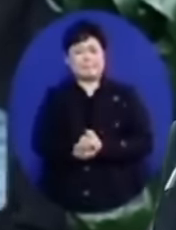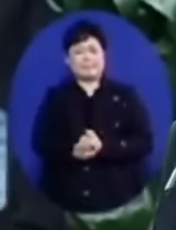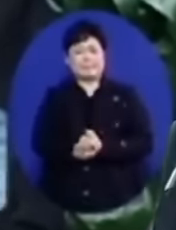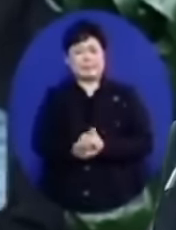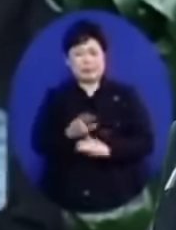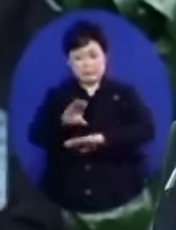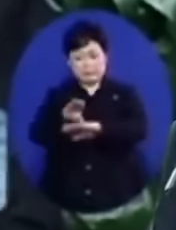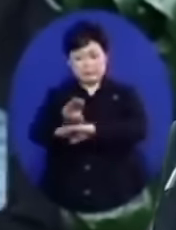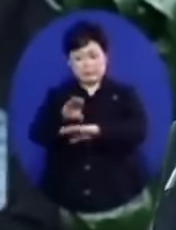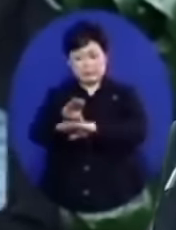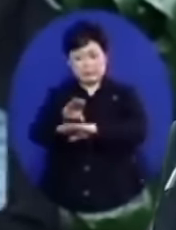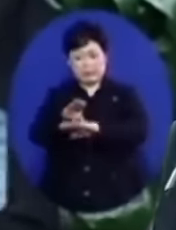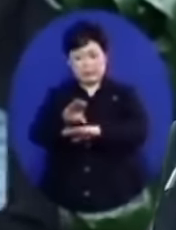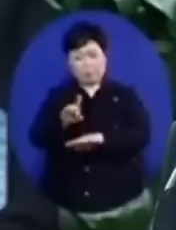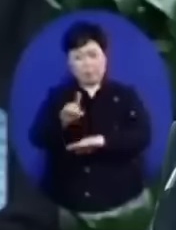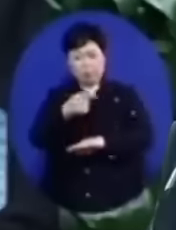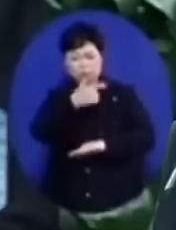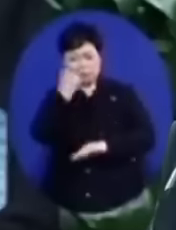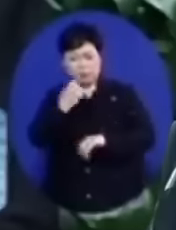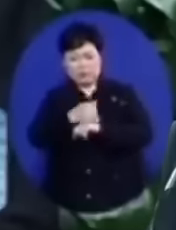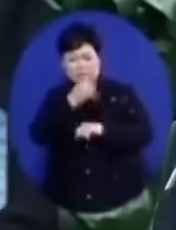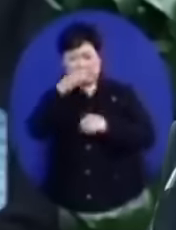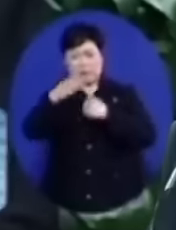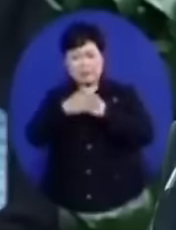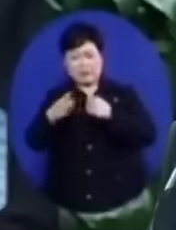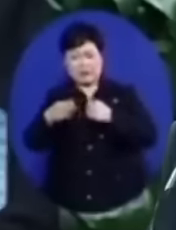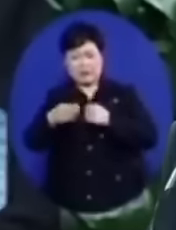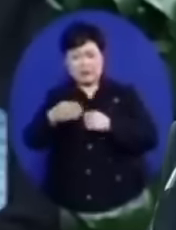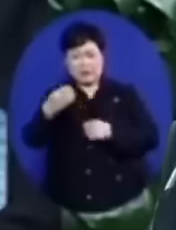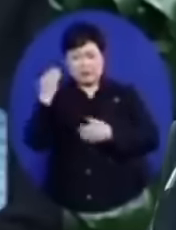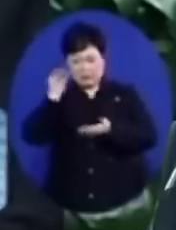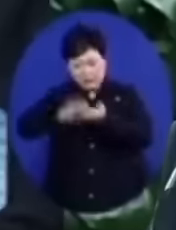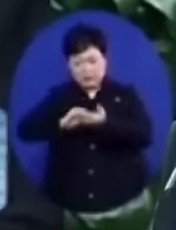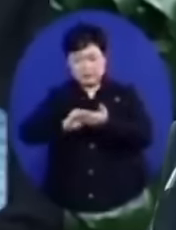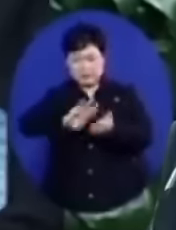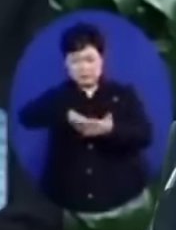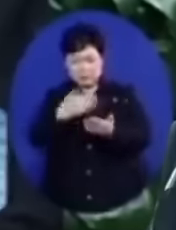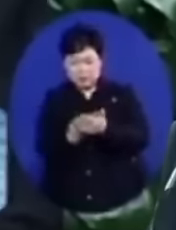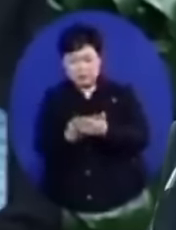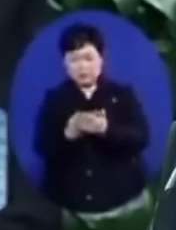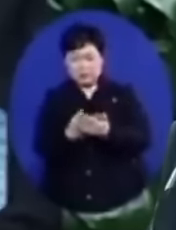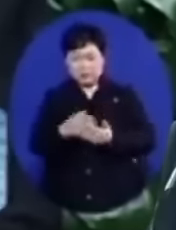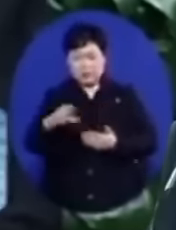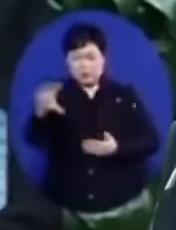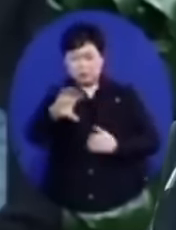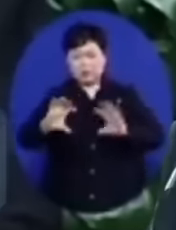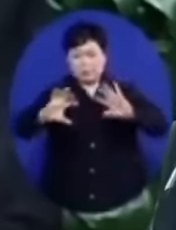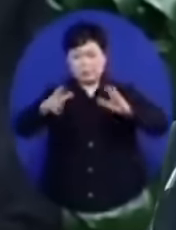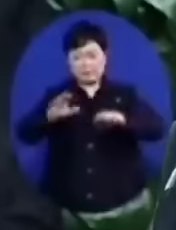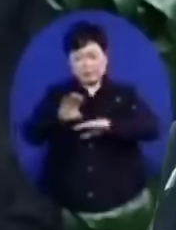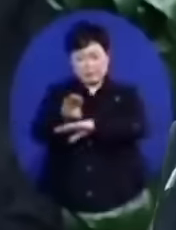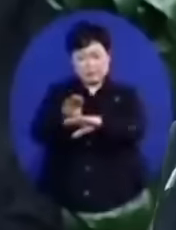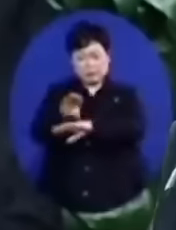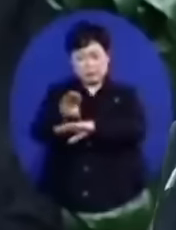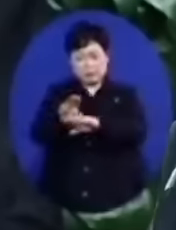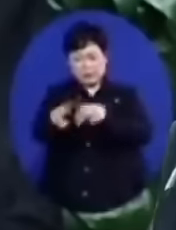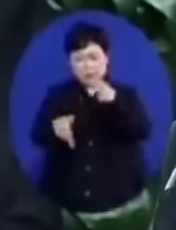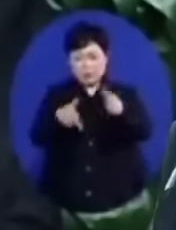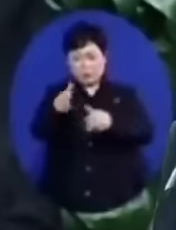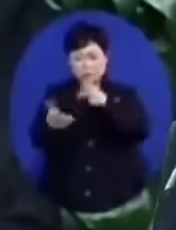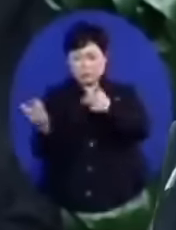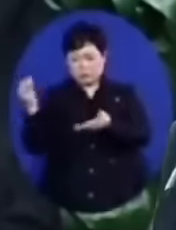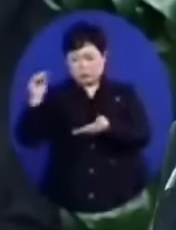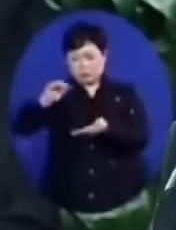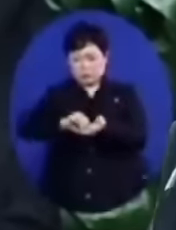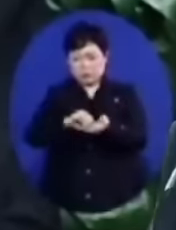차에 부실한 것이 있어서 리콜을 해서 미국이나 구라파 온 세계 자동차 공장으로도 리콜을